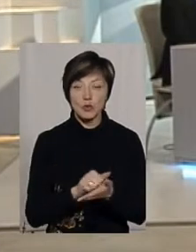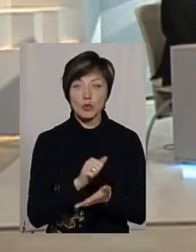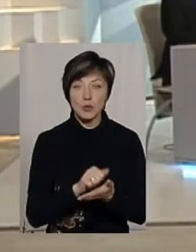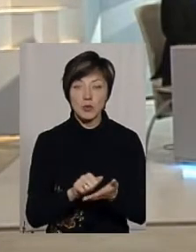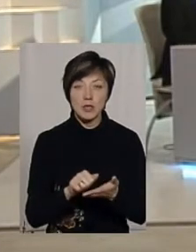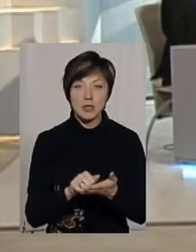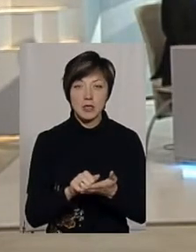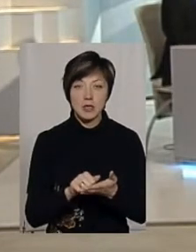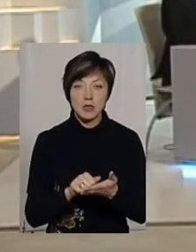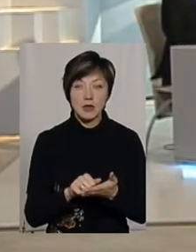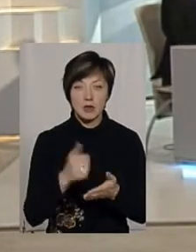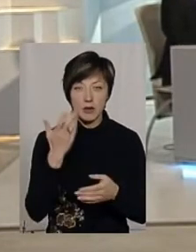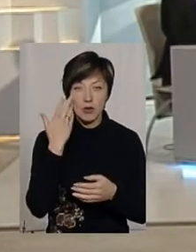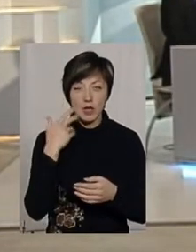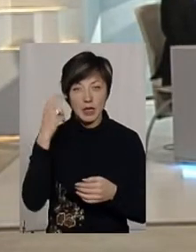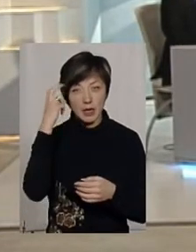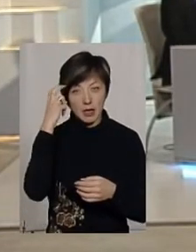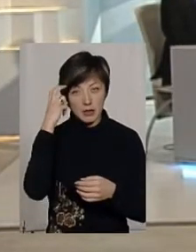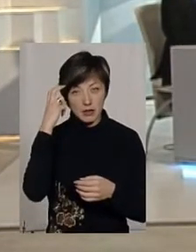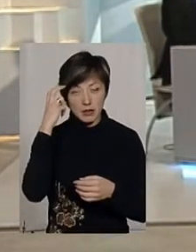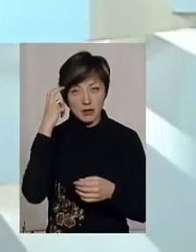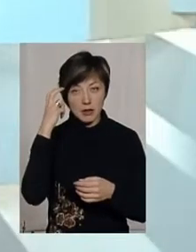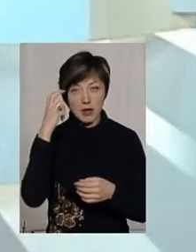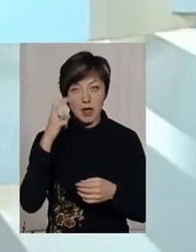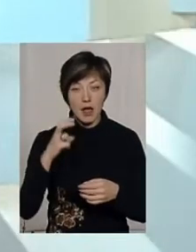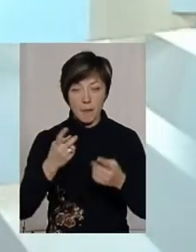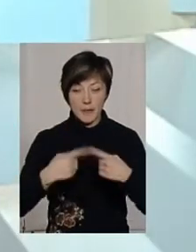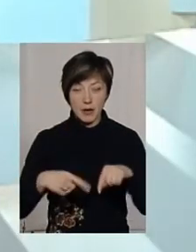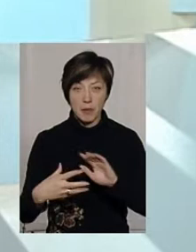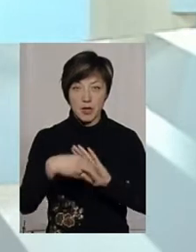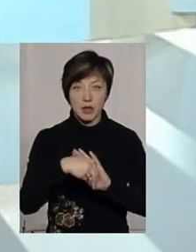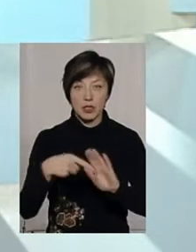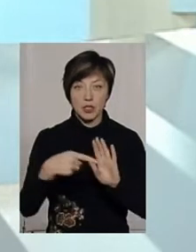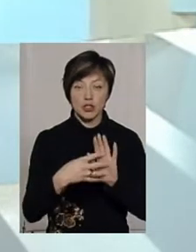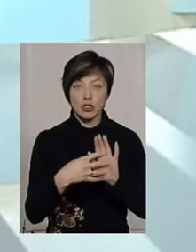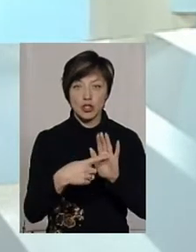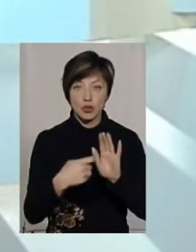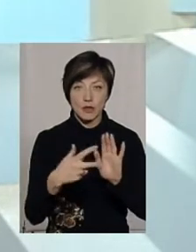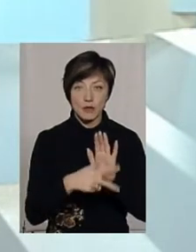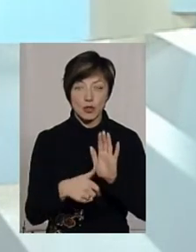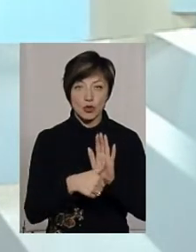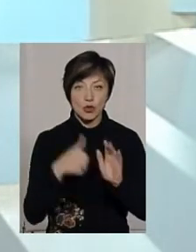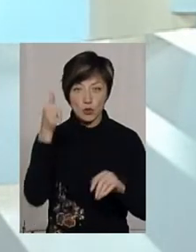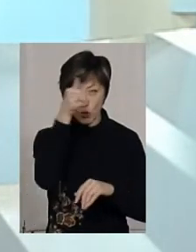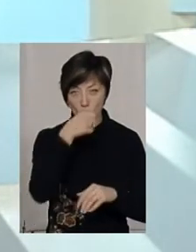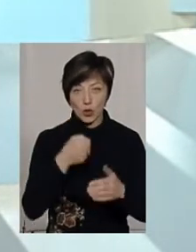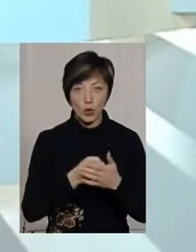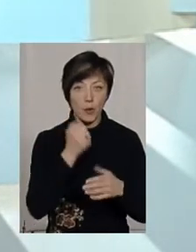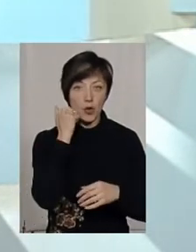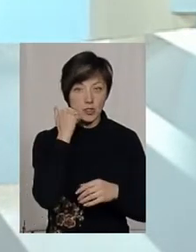та можливість, коли Київську митрополію приєднали в 1686 році до